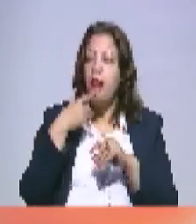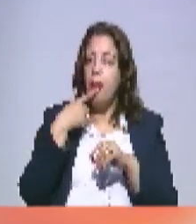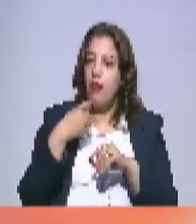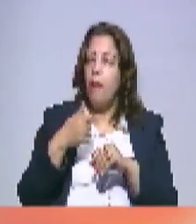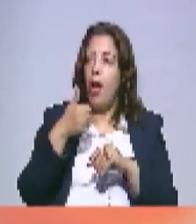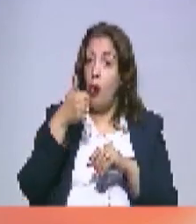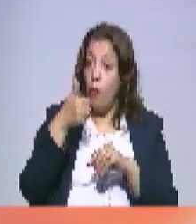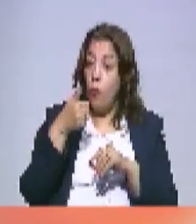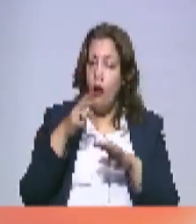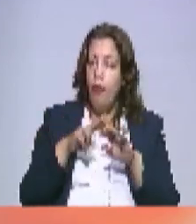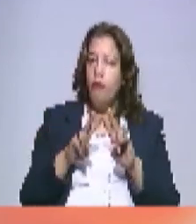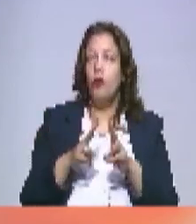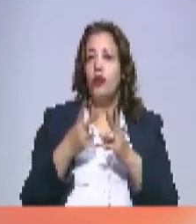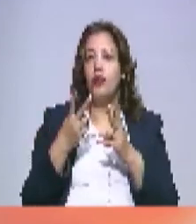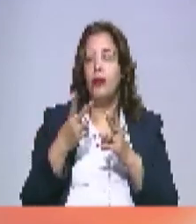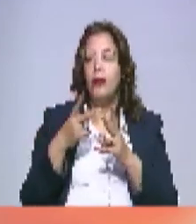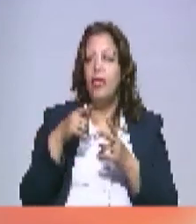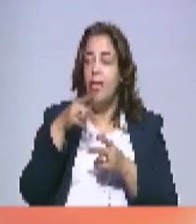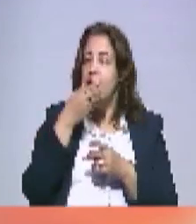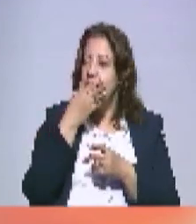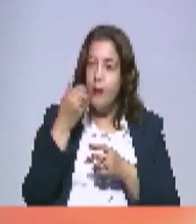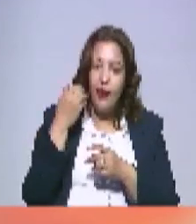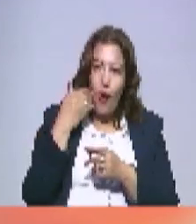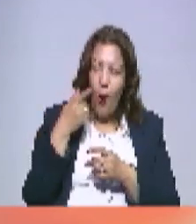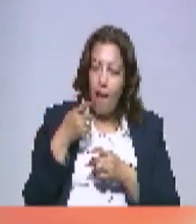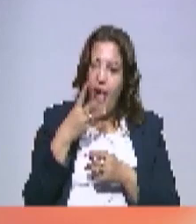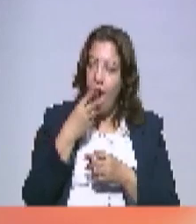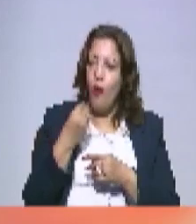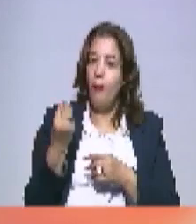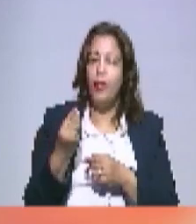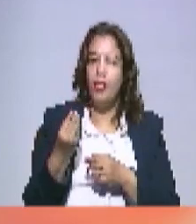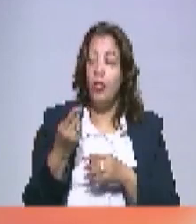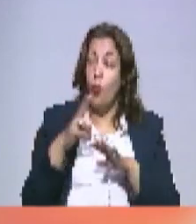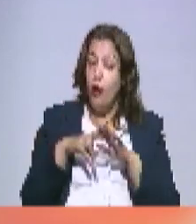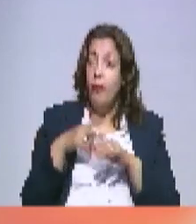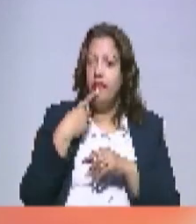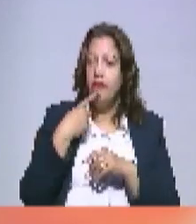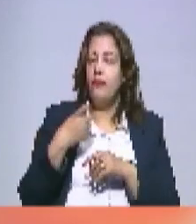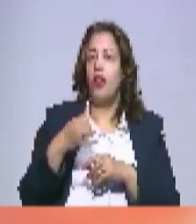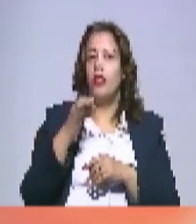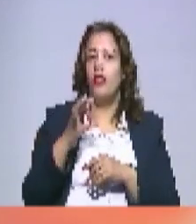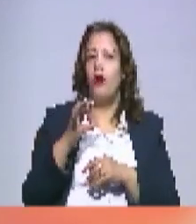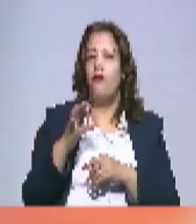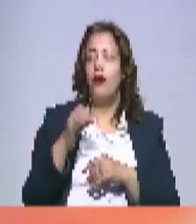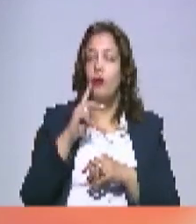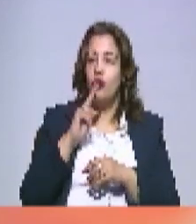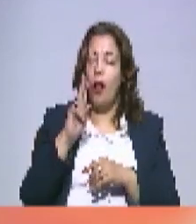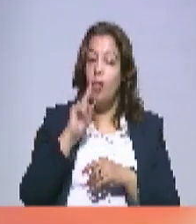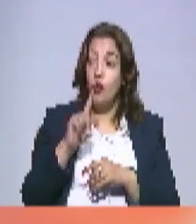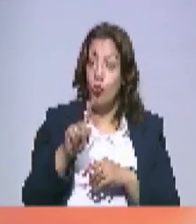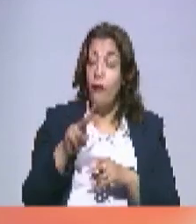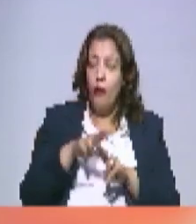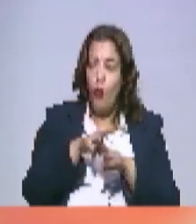ظريف، سفره صيامي حلوه بسيطه، وهتبقى شهيه، وهتشوفوها لما هتتقدم هتبقى عامله